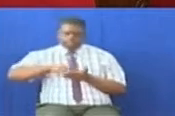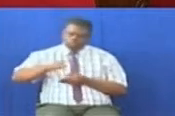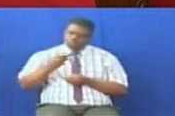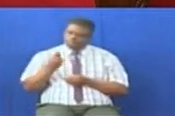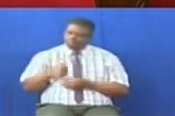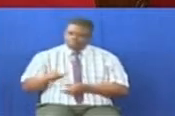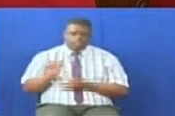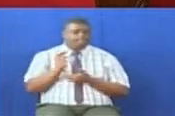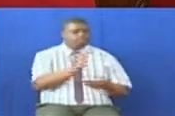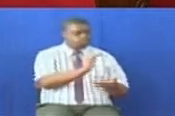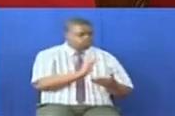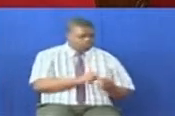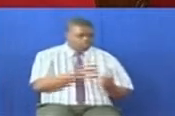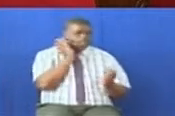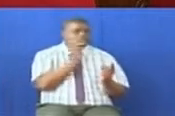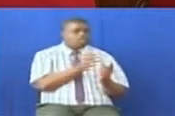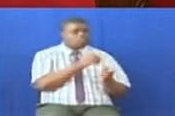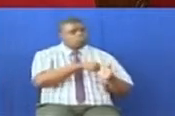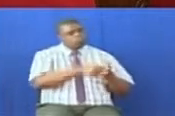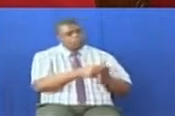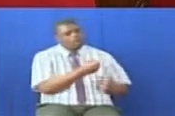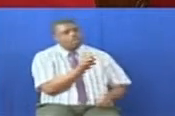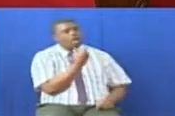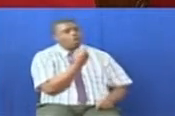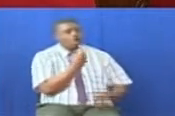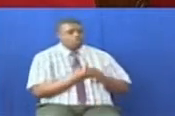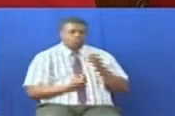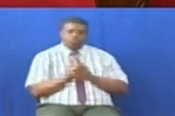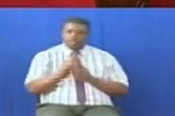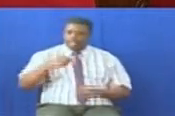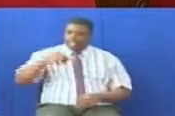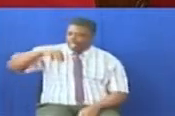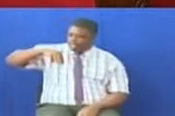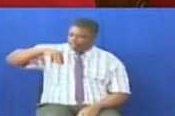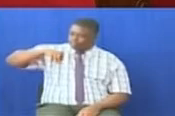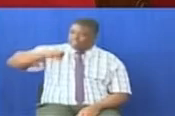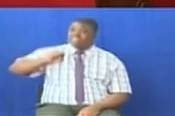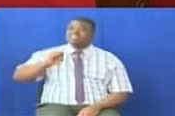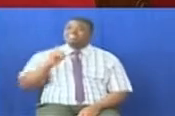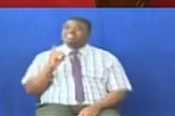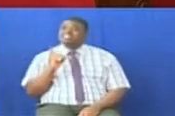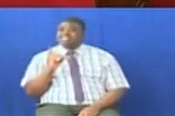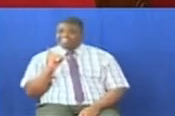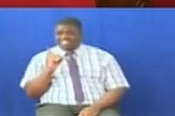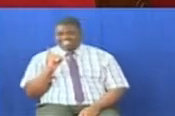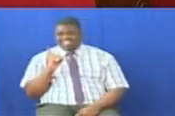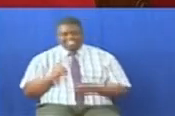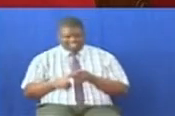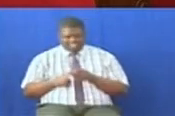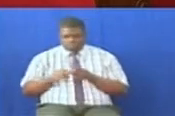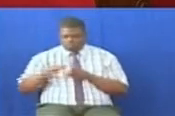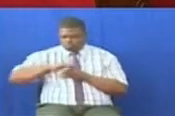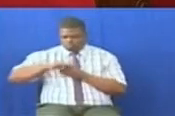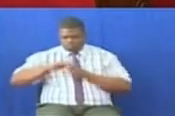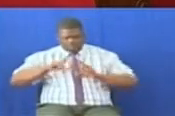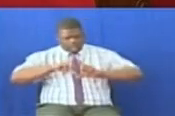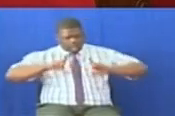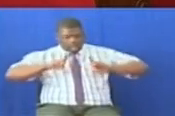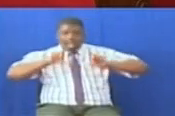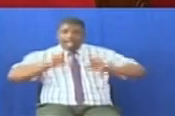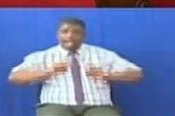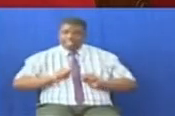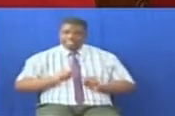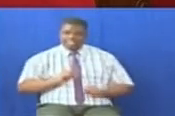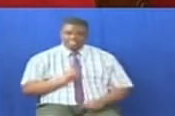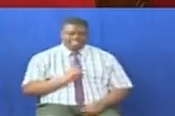tiba kutoka MSD. Na baadaye wananchi hupata dawa na vifaa tiba kutumia kadi ya mfuko wa